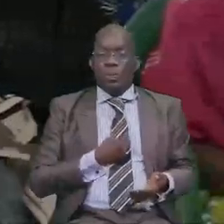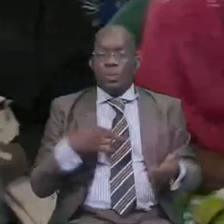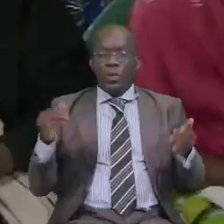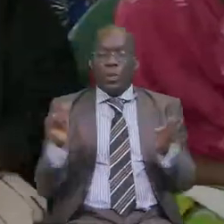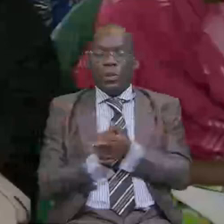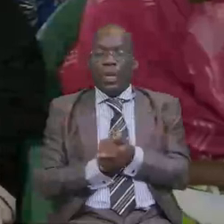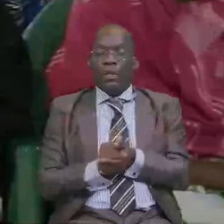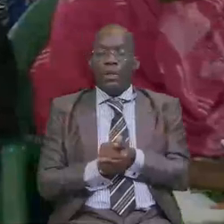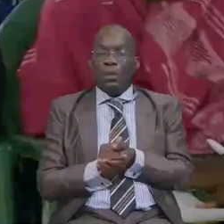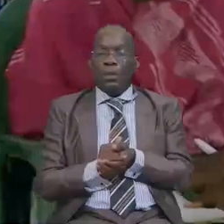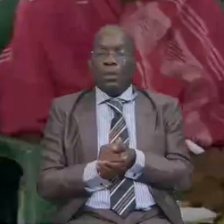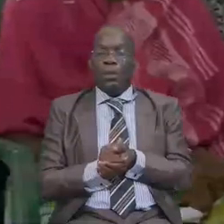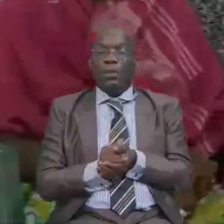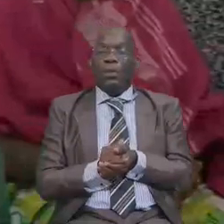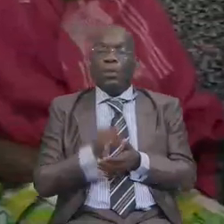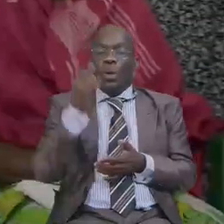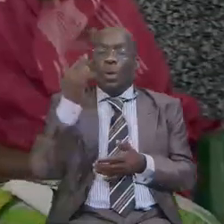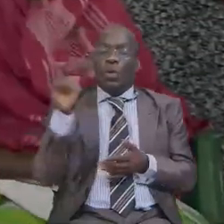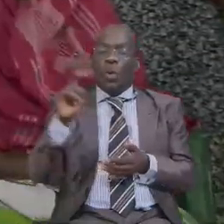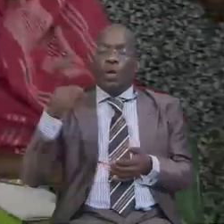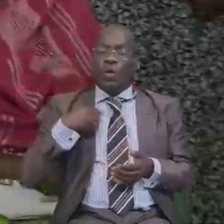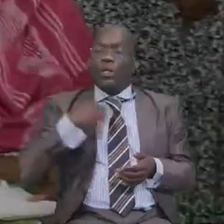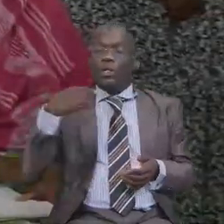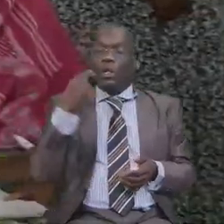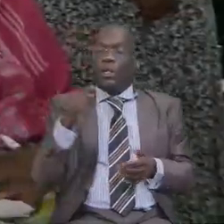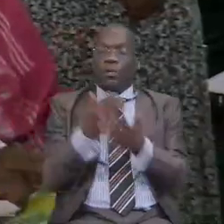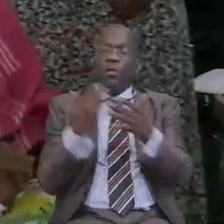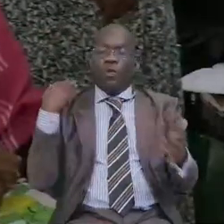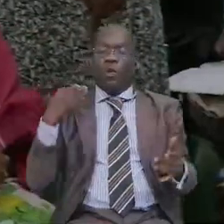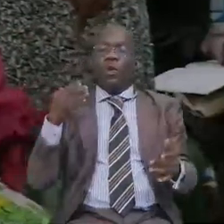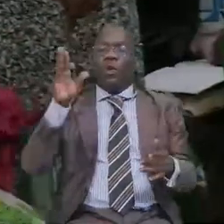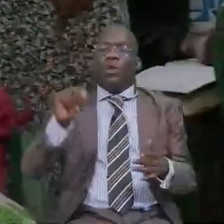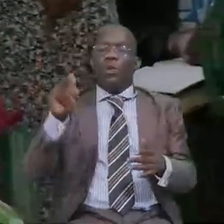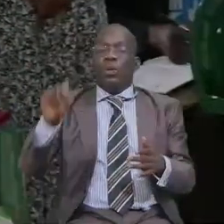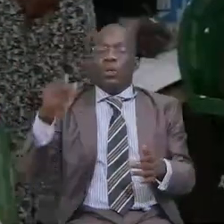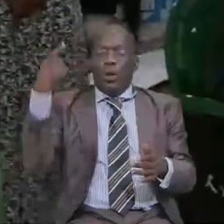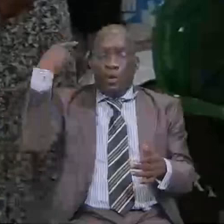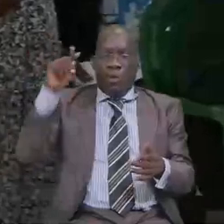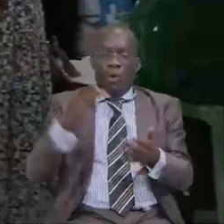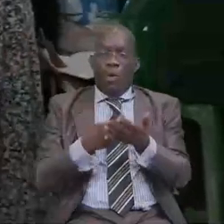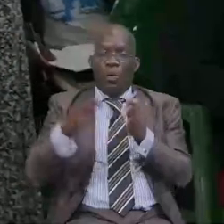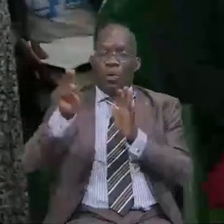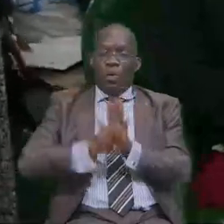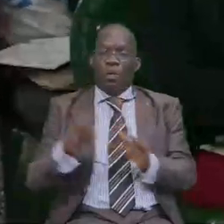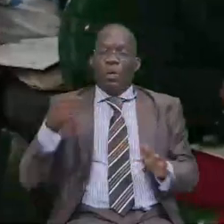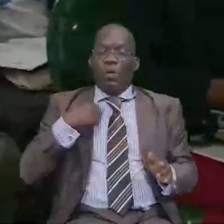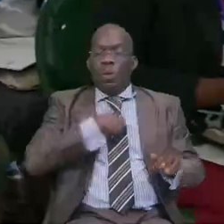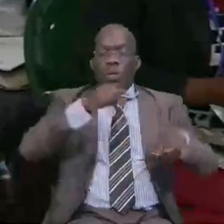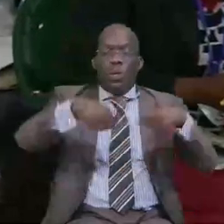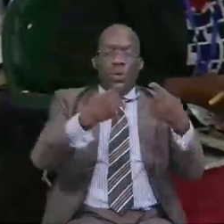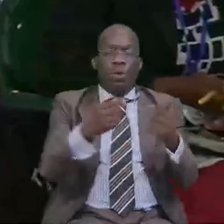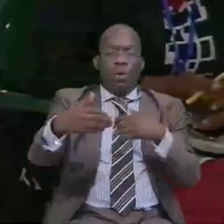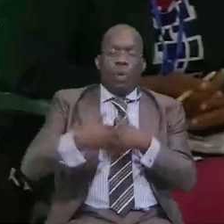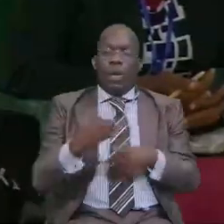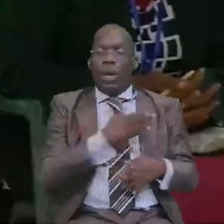Là où nous avons dit avant, hier, on n'a pas besoin de la sainteté, nous retournerons. Et nous devons leur dire, heureux ceux qui